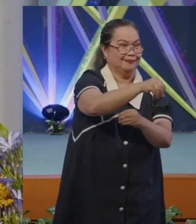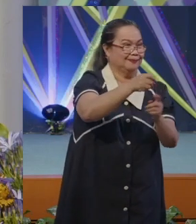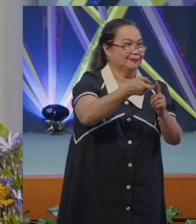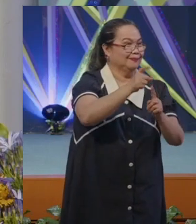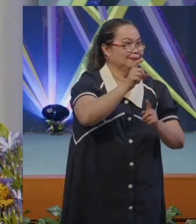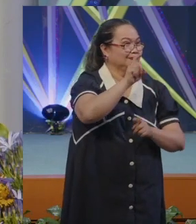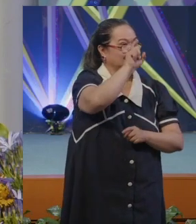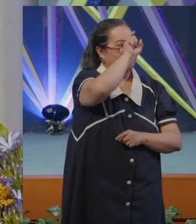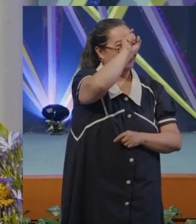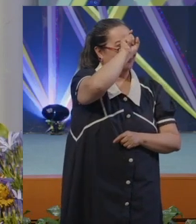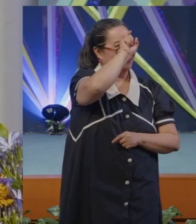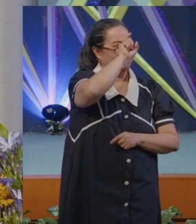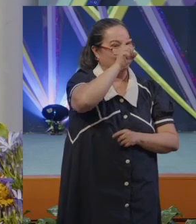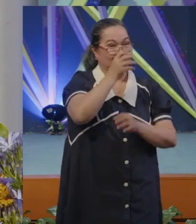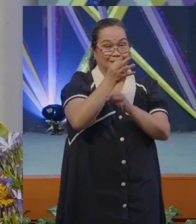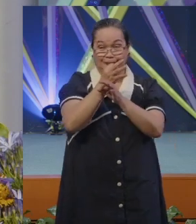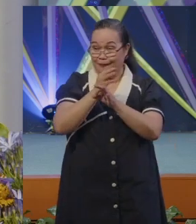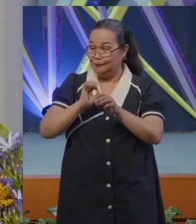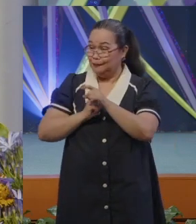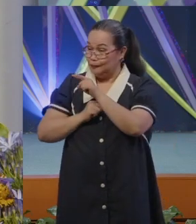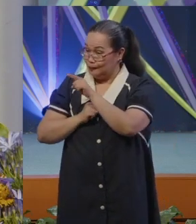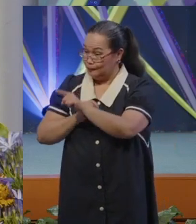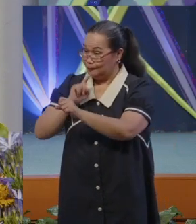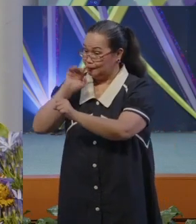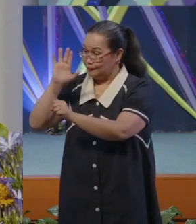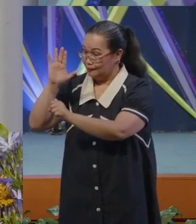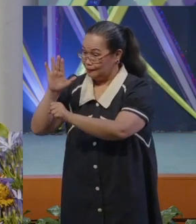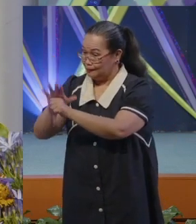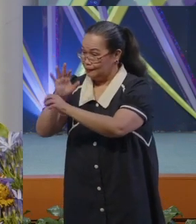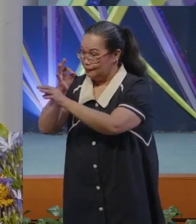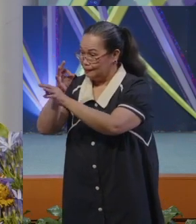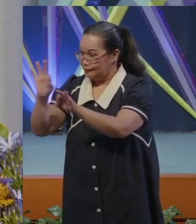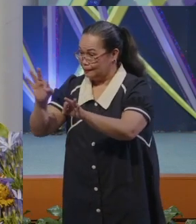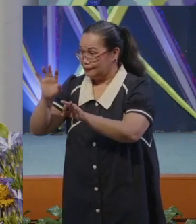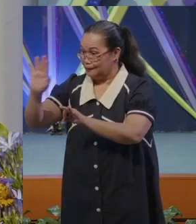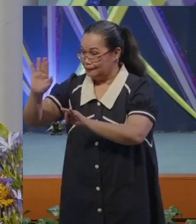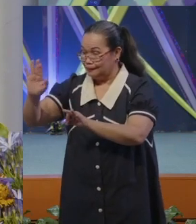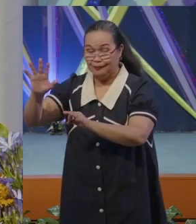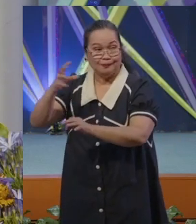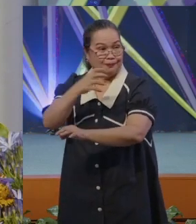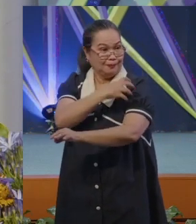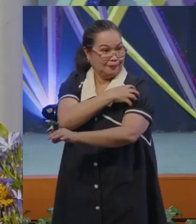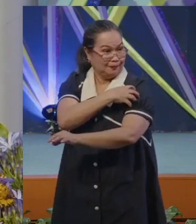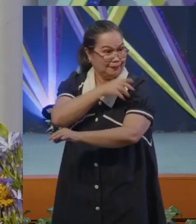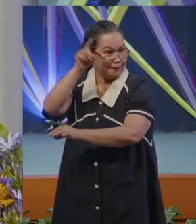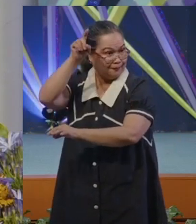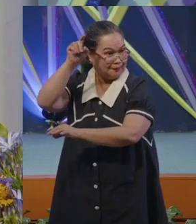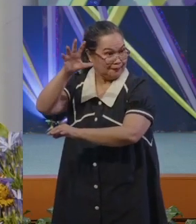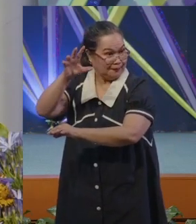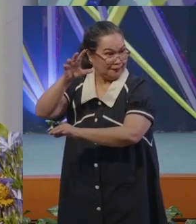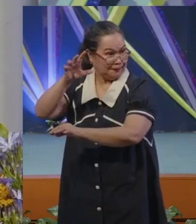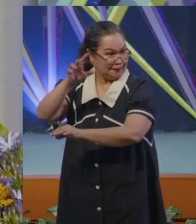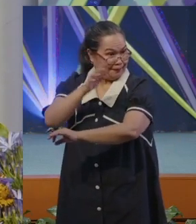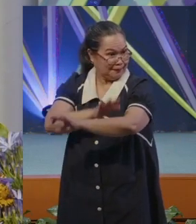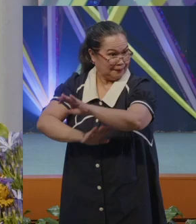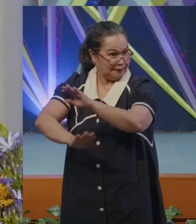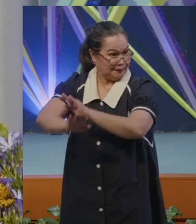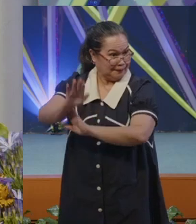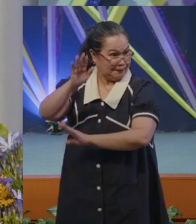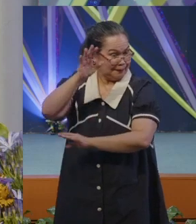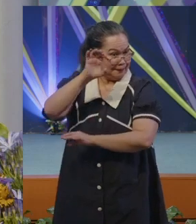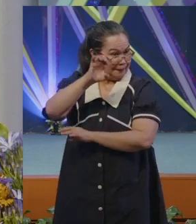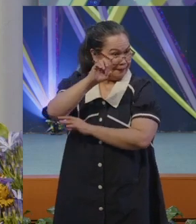Ipinangako niya ang kanilang paglaya sa Egypt sa pamamagitan ng kanyang makapangyarihang kamay. Sabi niya sa Exodus 8